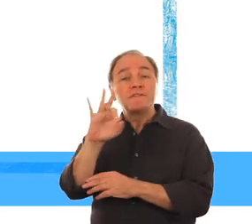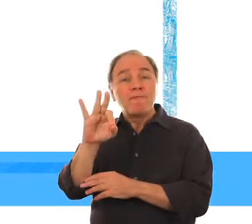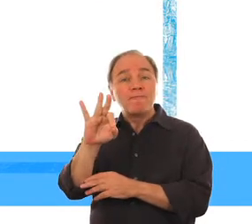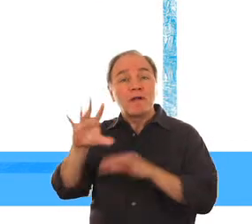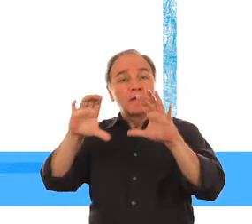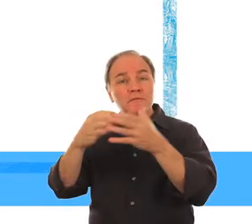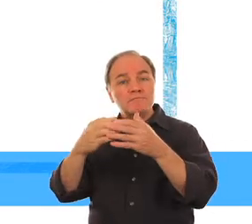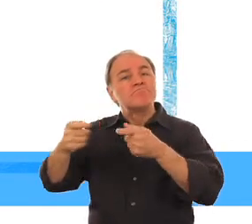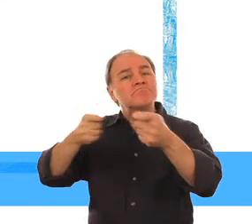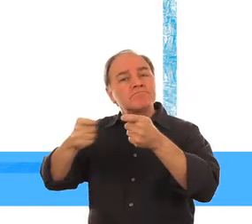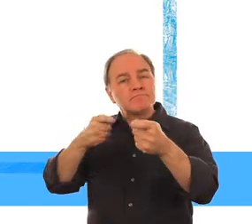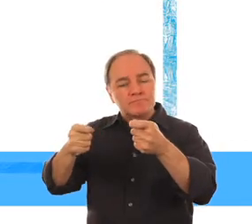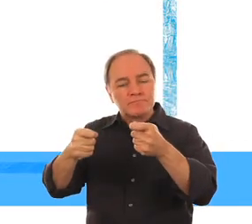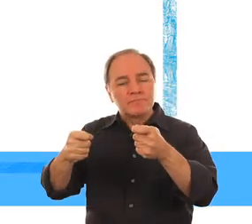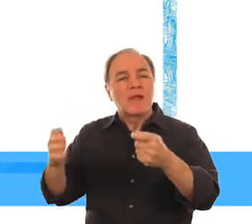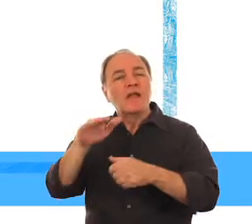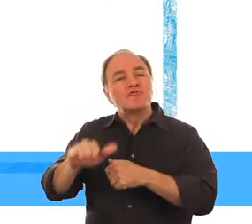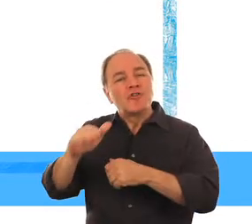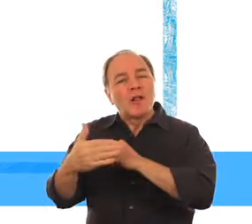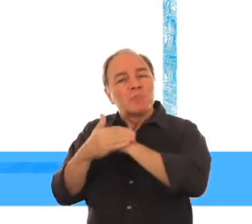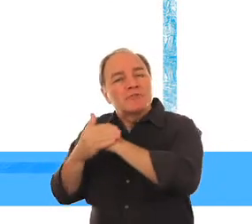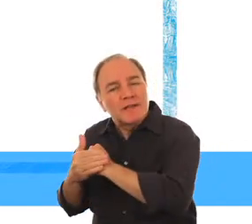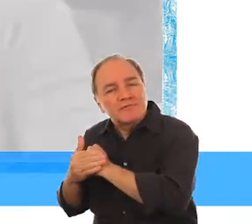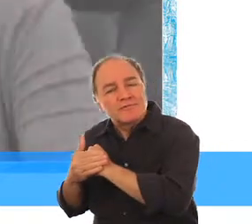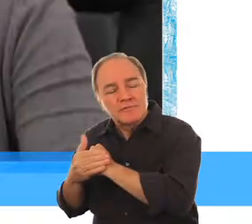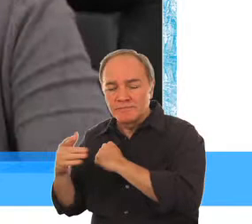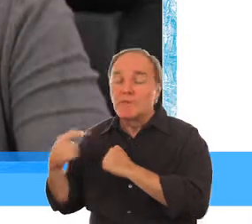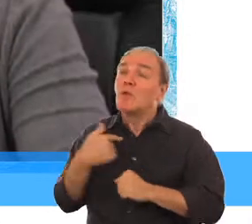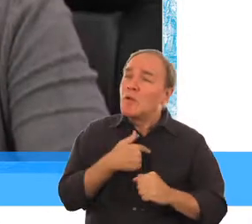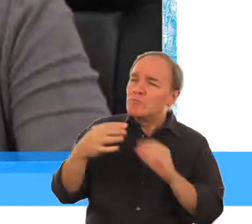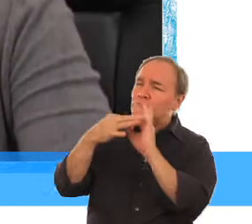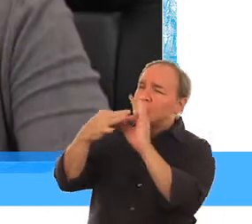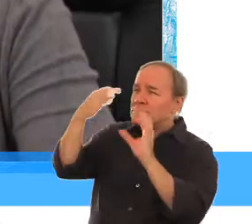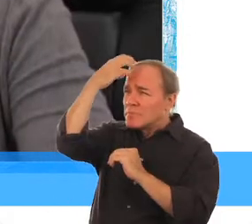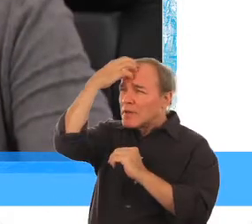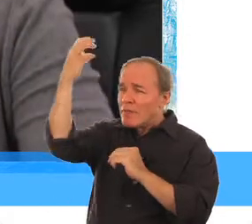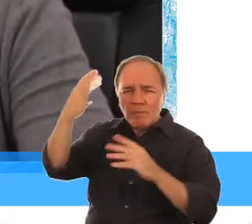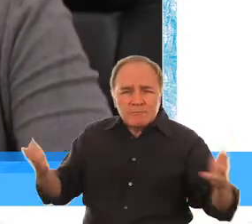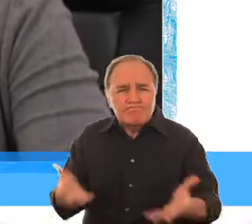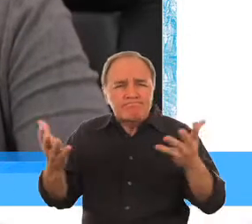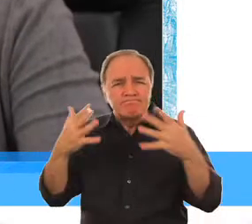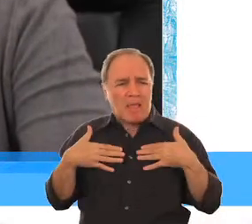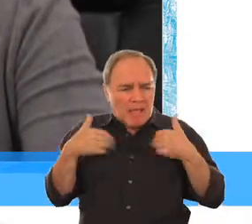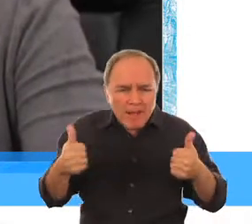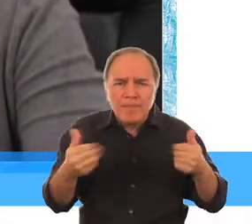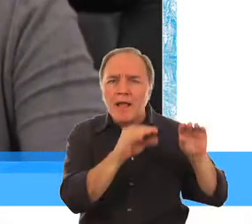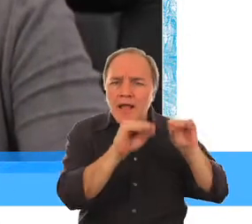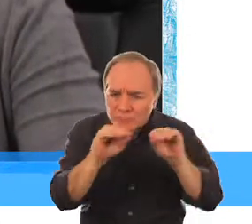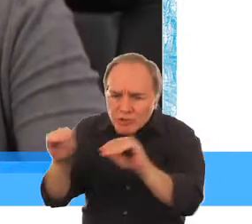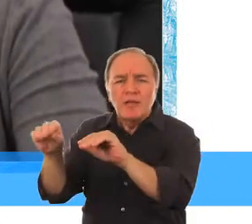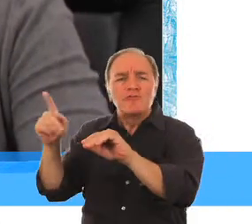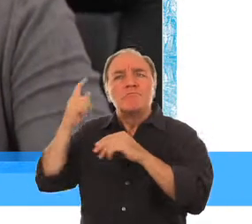Rumble, responsable de la protection des enfants, UNICEF Zimbabwe. L'UNICEF travaille avec le gouvernement pour revitaliser la